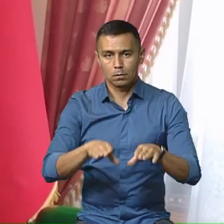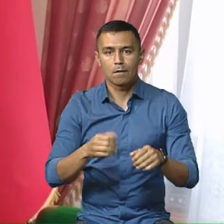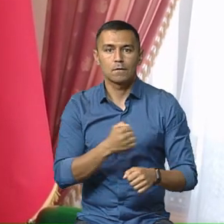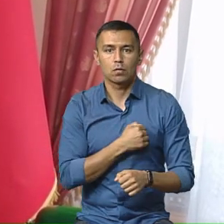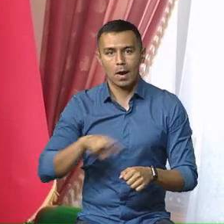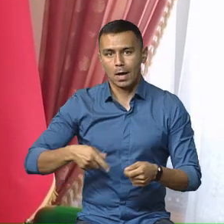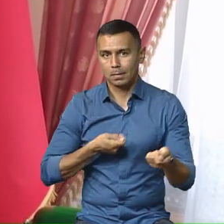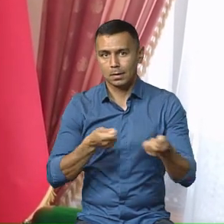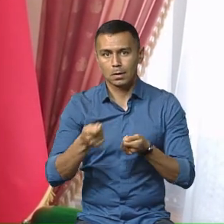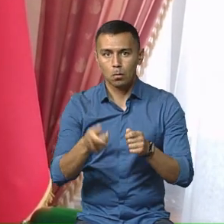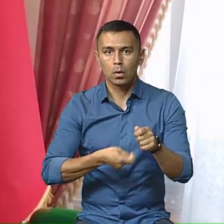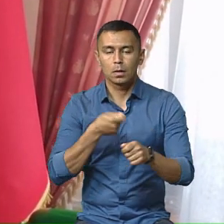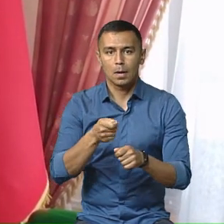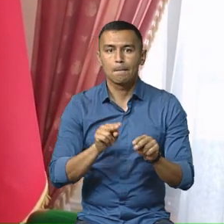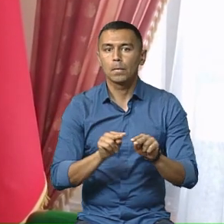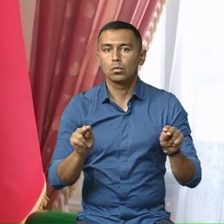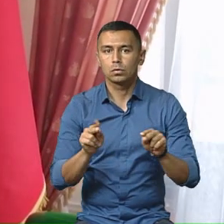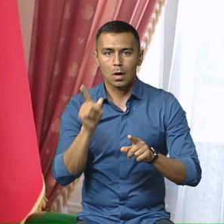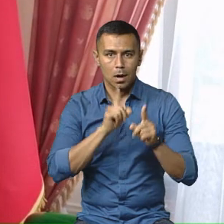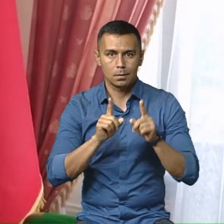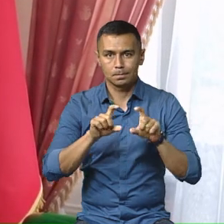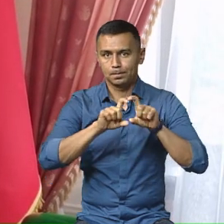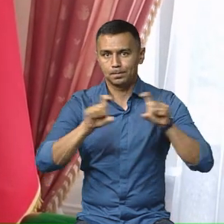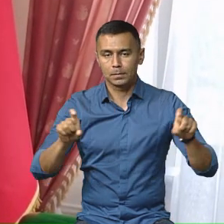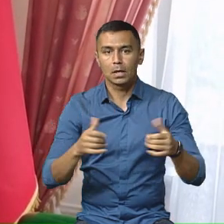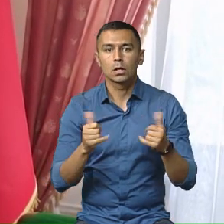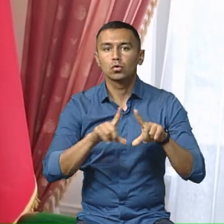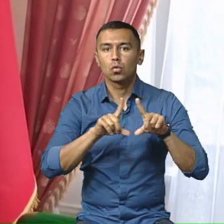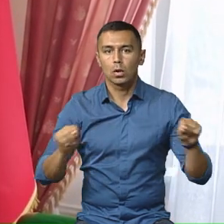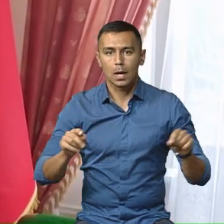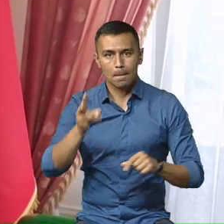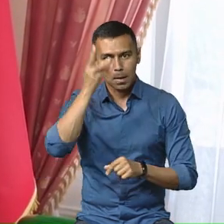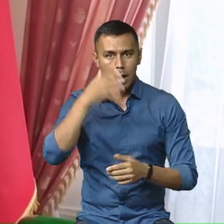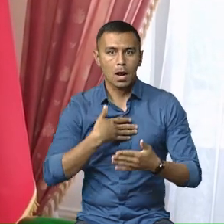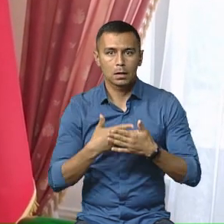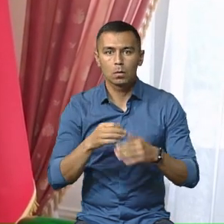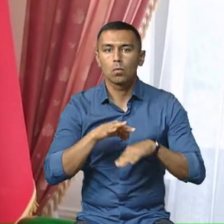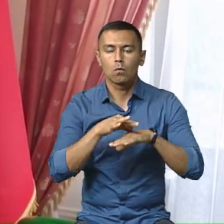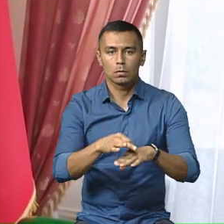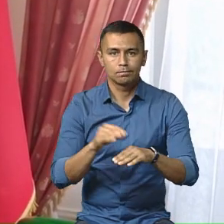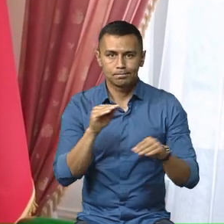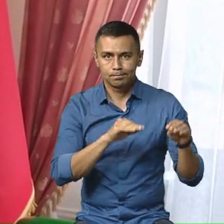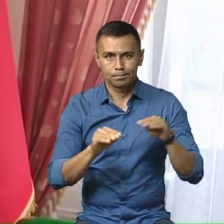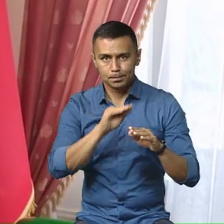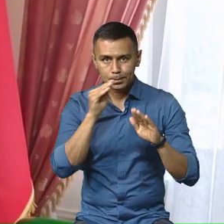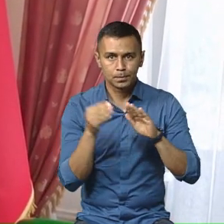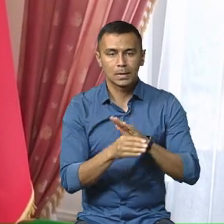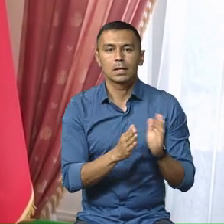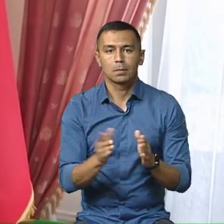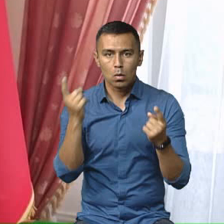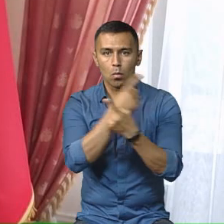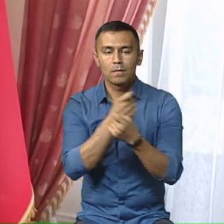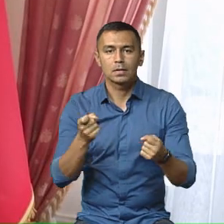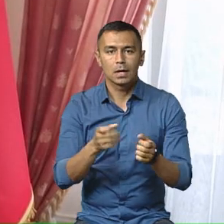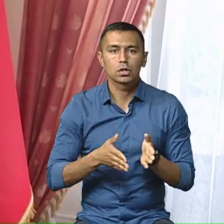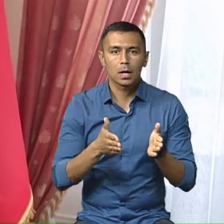адміністрації та подання педагогічної ради закладу. Зараз школи Хмельниччини активно приводять до ладу укриття, системи оповіщення,